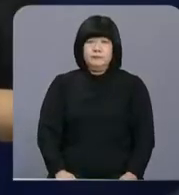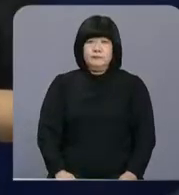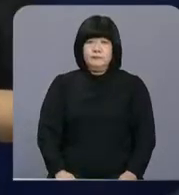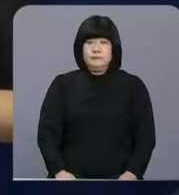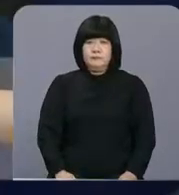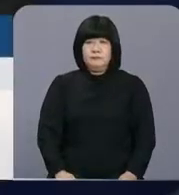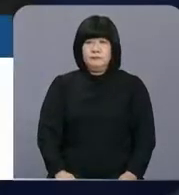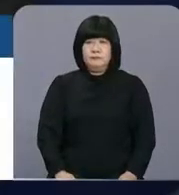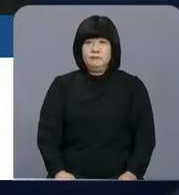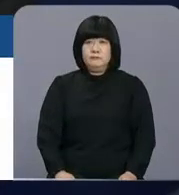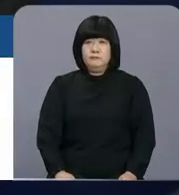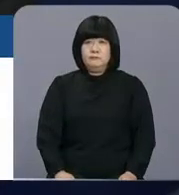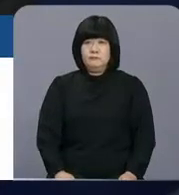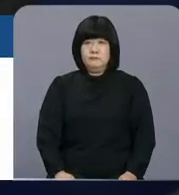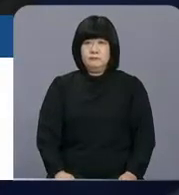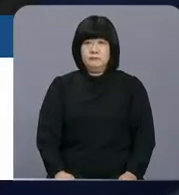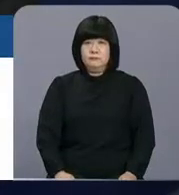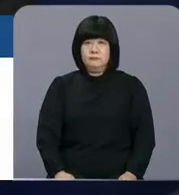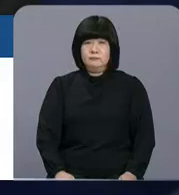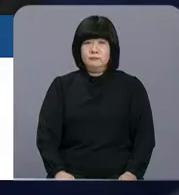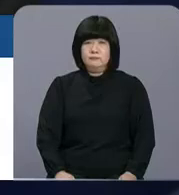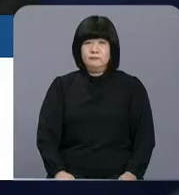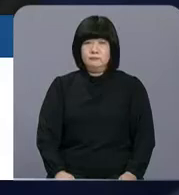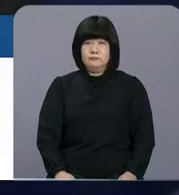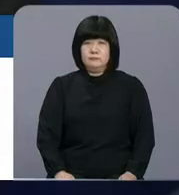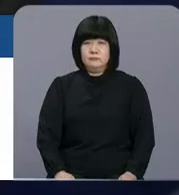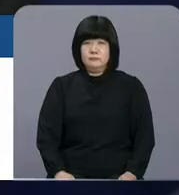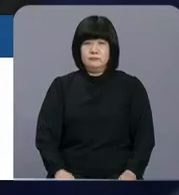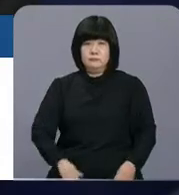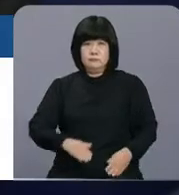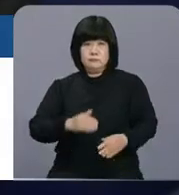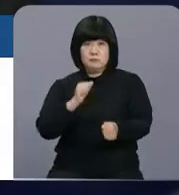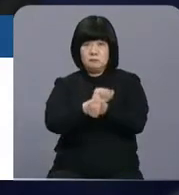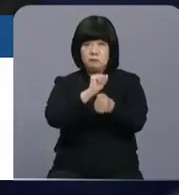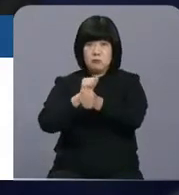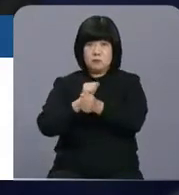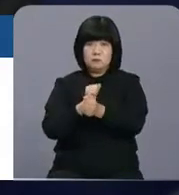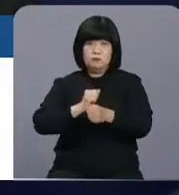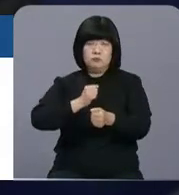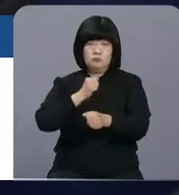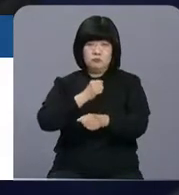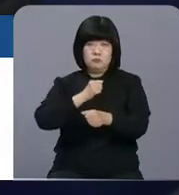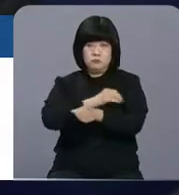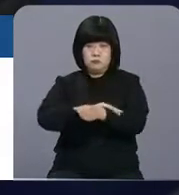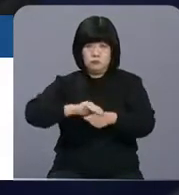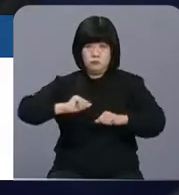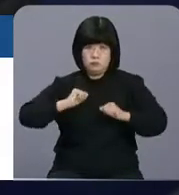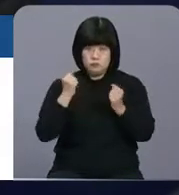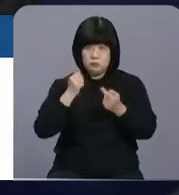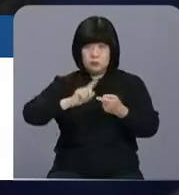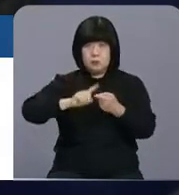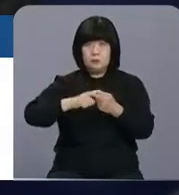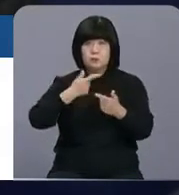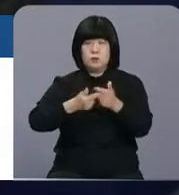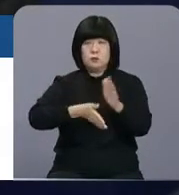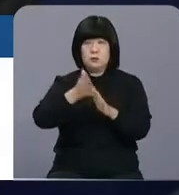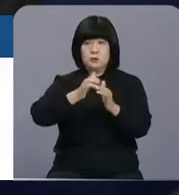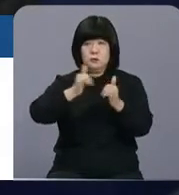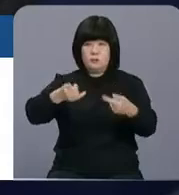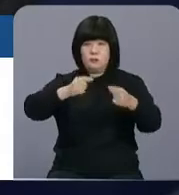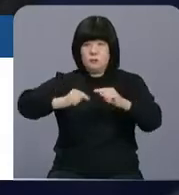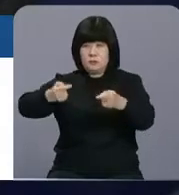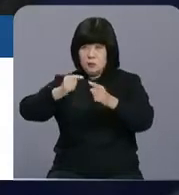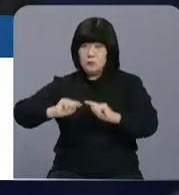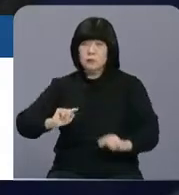것을 봅니다 더불어 4 단계 격상 에 따른 항력 습식 춘 수애가 라 여서 * 시민 분들의 참여 서도